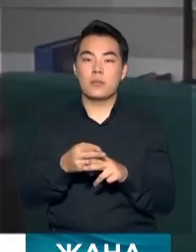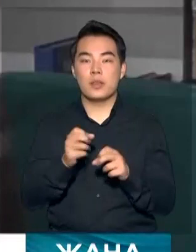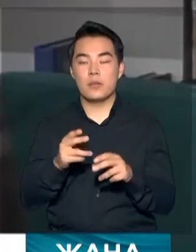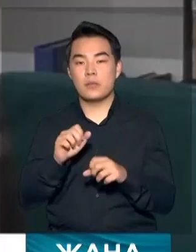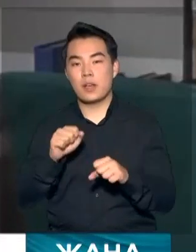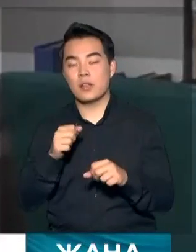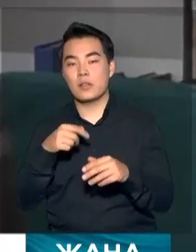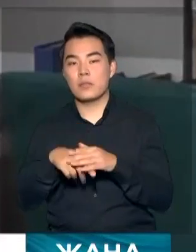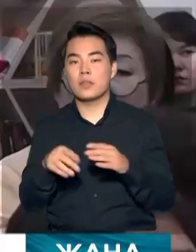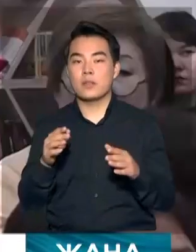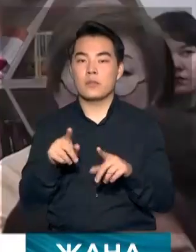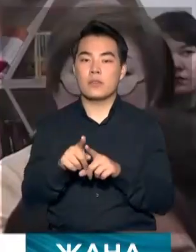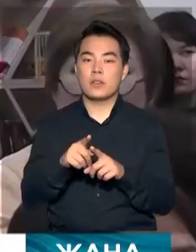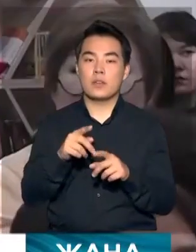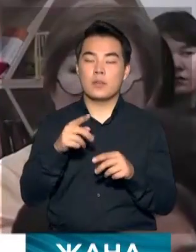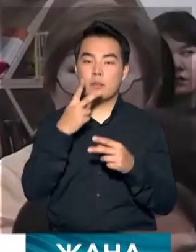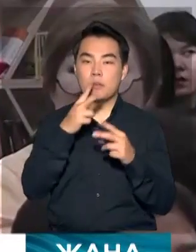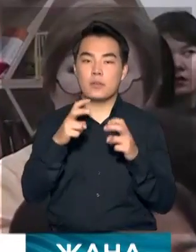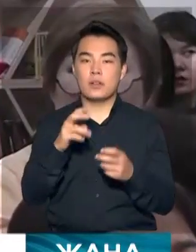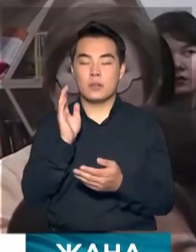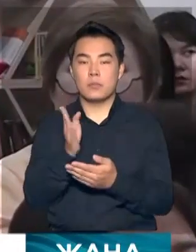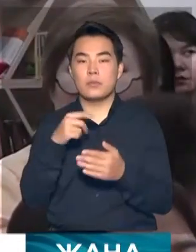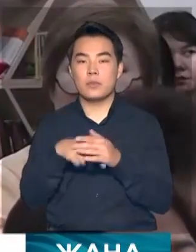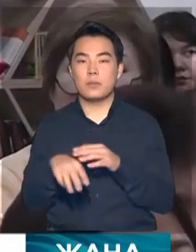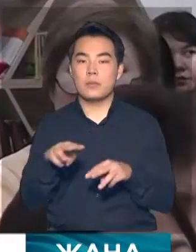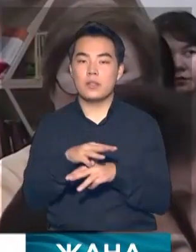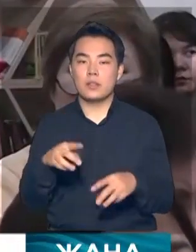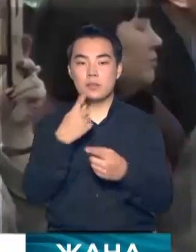министрліктерінің өкілдері зерттеу жұмыстарын жүргізіп жатыр, деді министр.